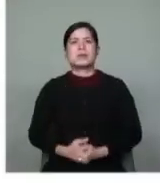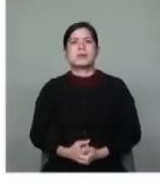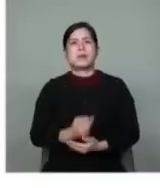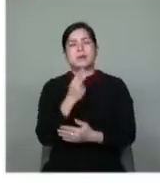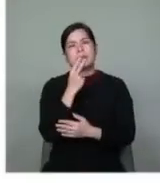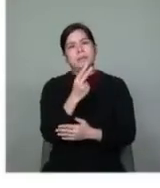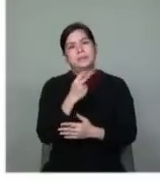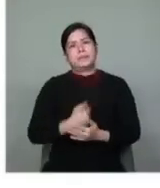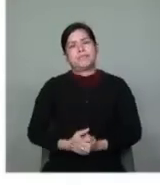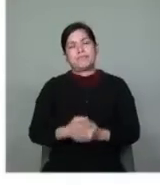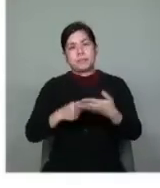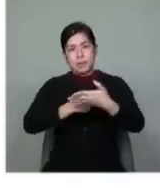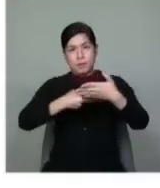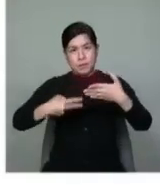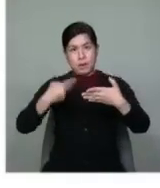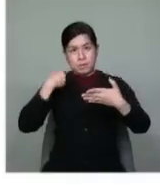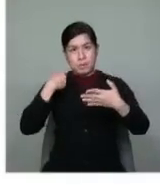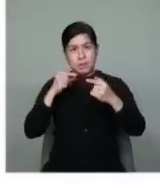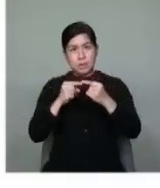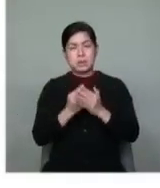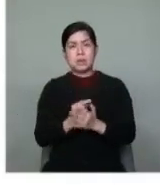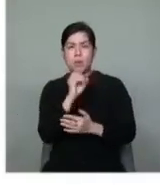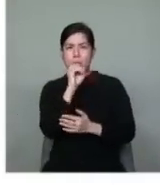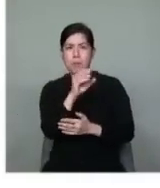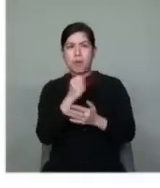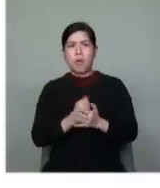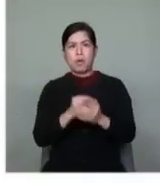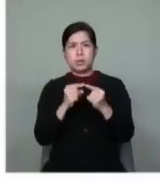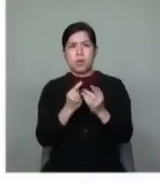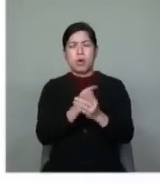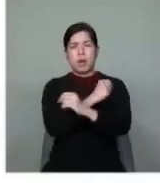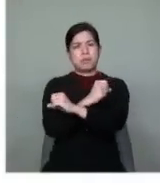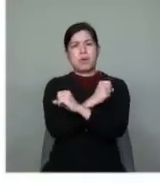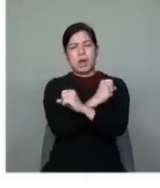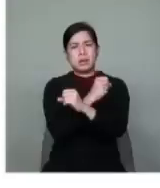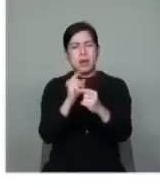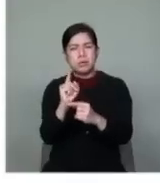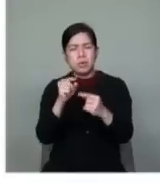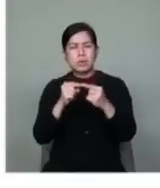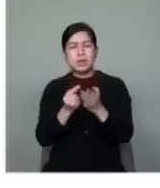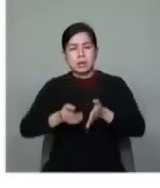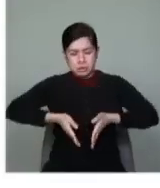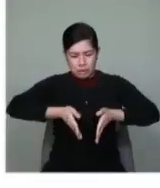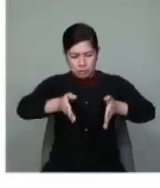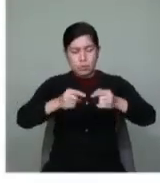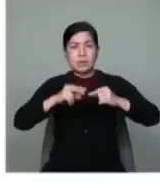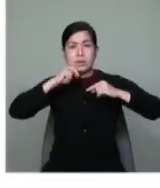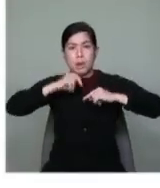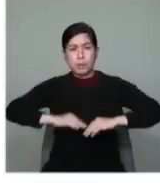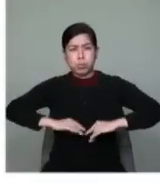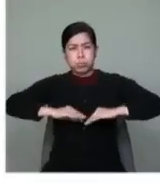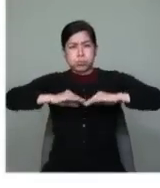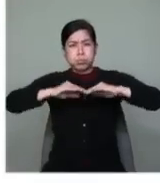ากหลายโดยเฉพาะอย่างยิ่งเรื่องความปลอดภัยส่วนถนนที่มีน้ำท่วมสูงที่ถูกแชร์ภาพต่อกันเป็นจำนวนมาก